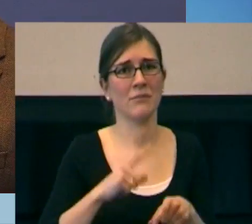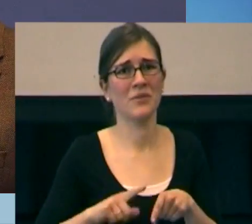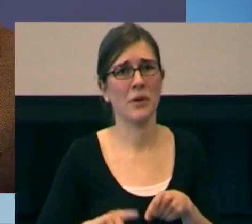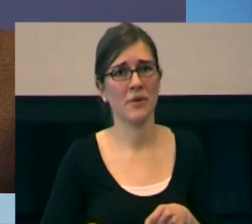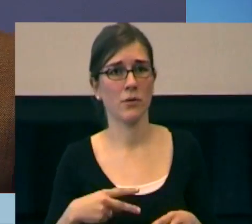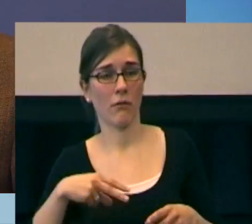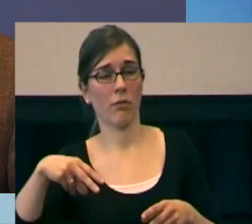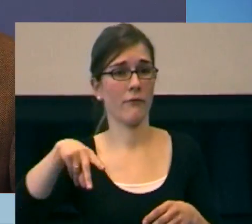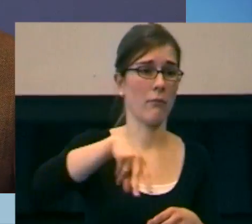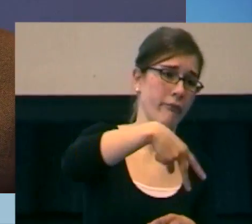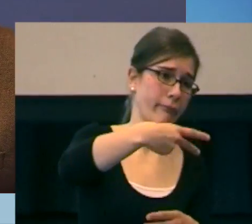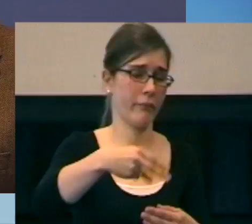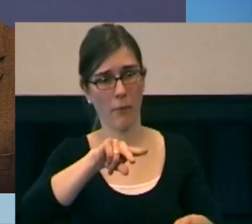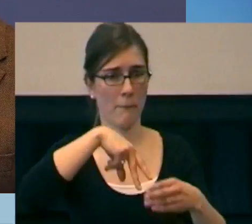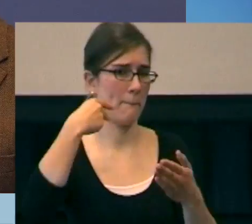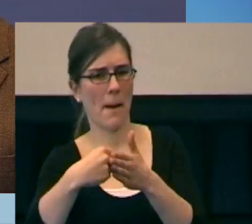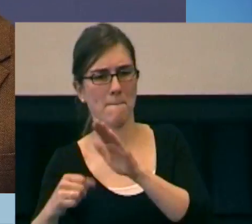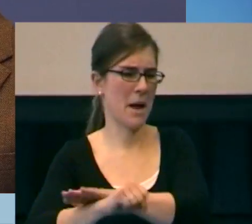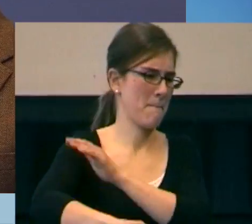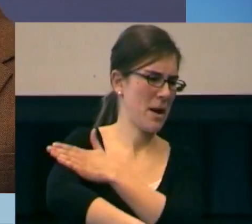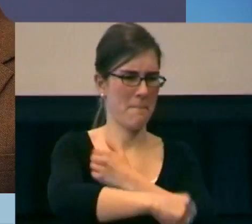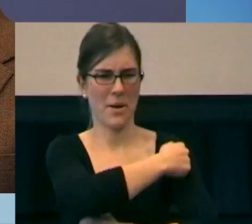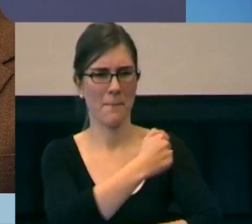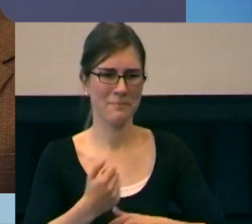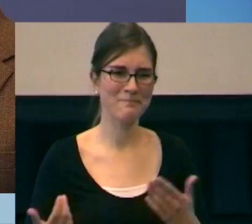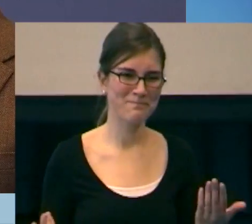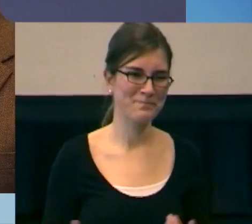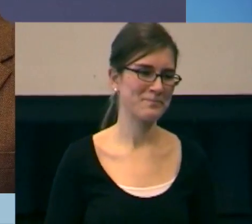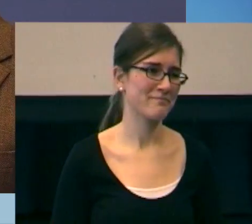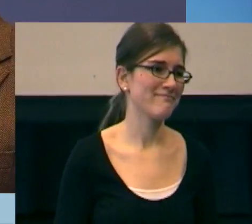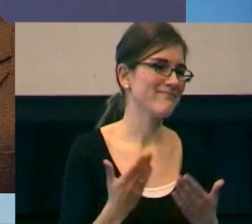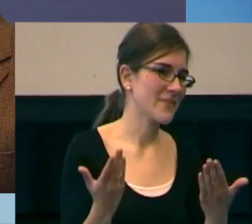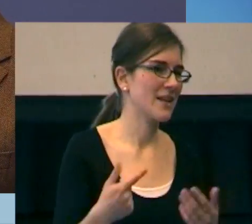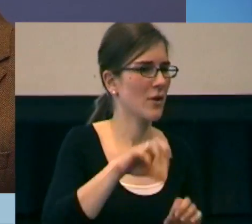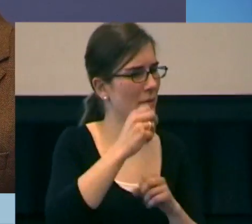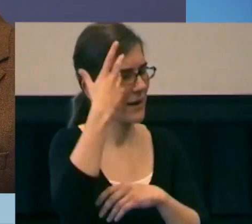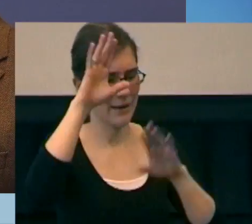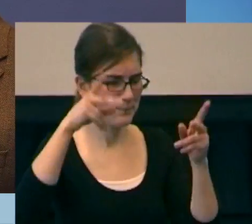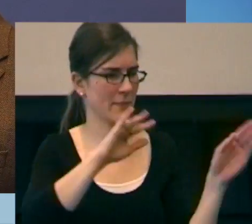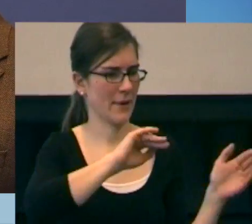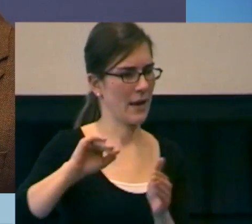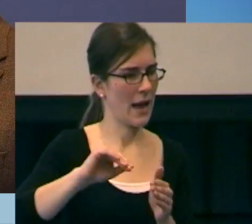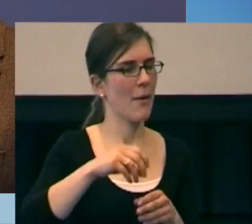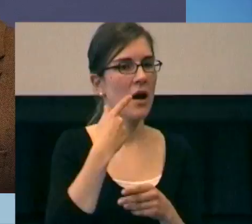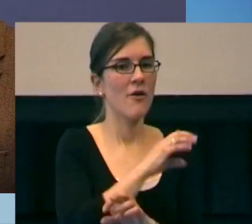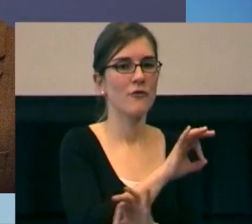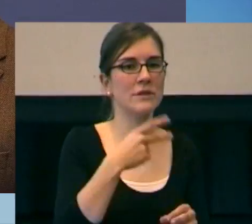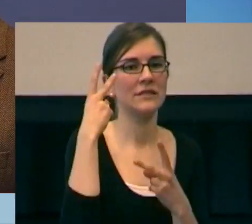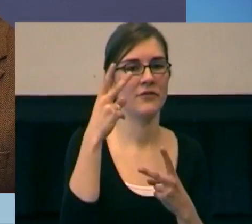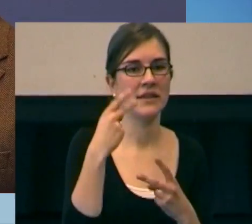Das sind natürlich Nebenwirkungen, die stehen in keiner Aufklärung. Was Sie wissen müssen, ist, die Strahlentherapie macht